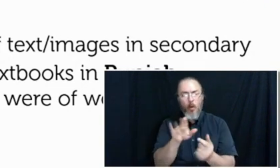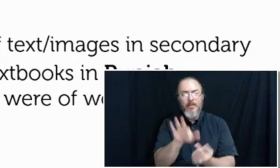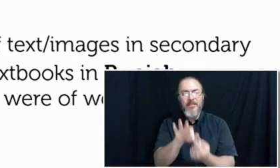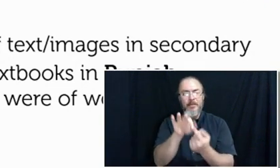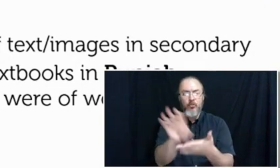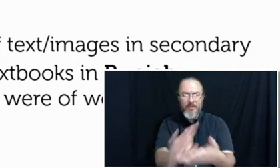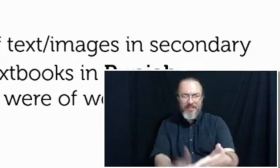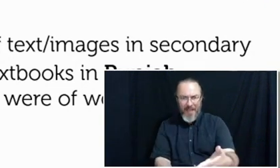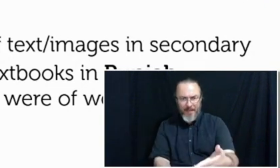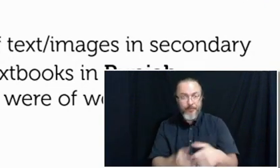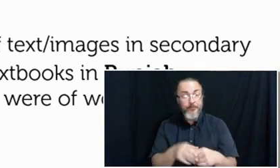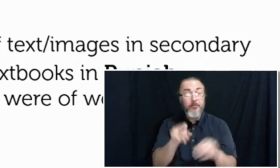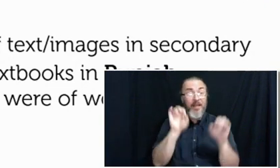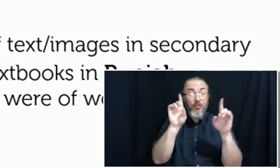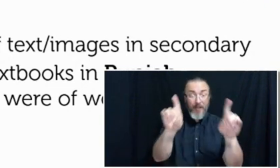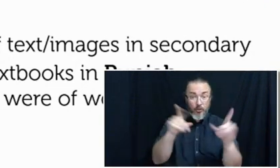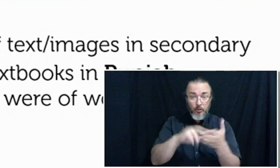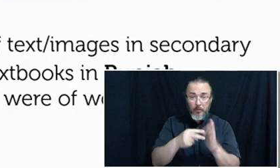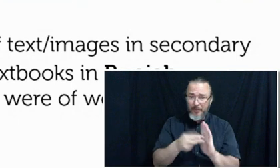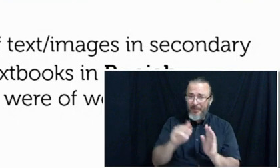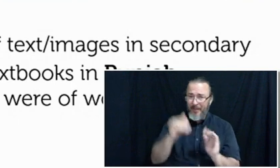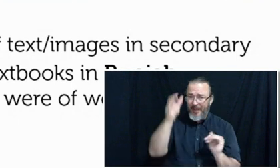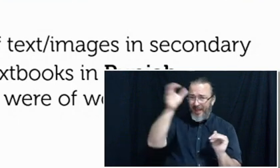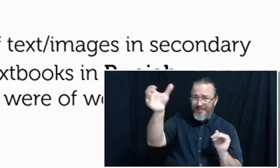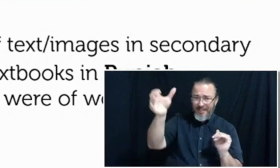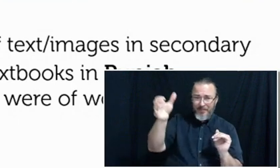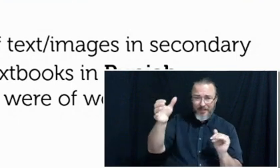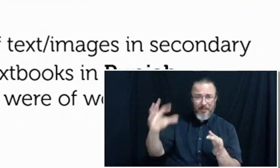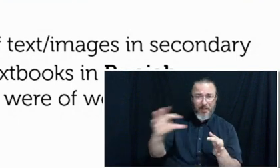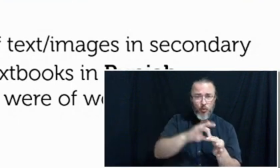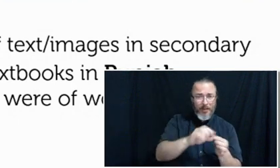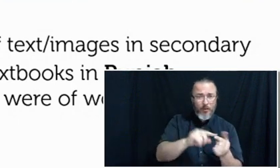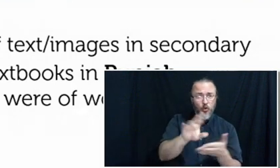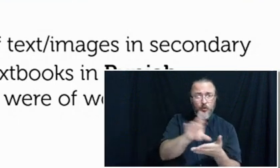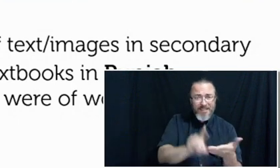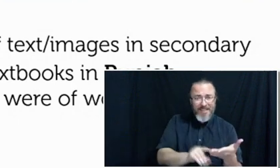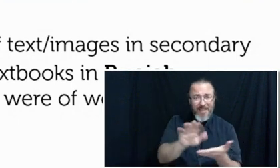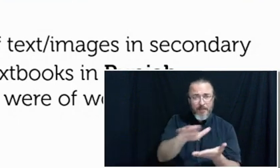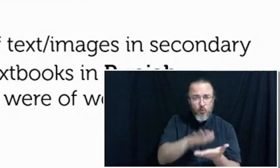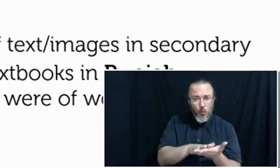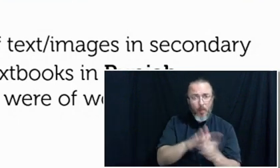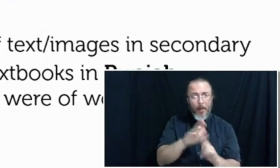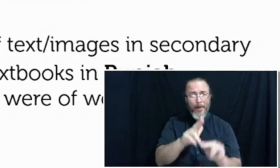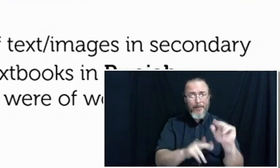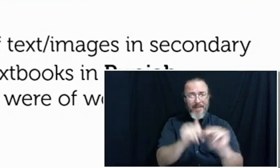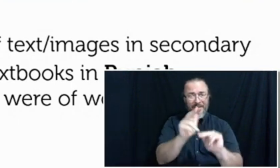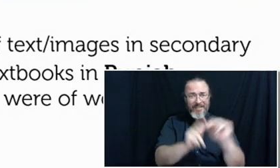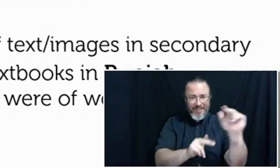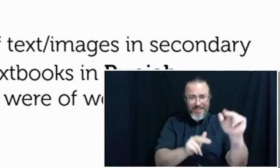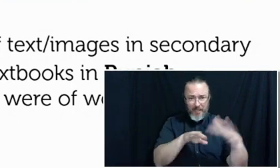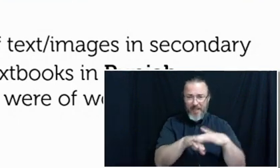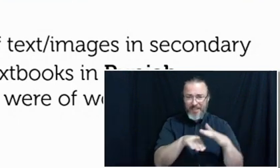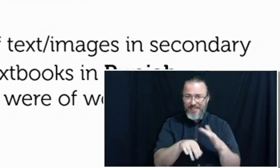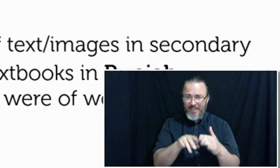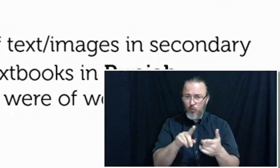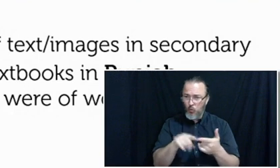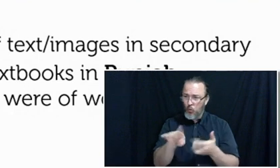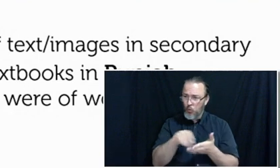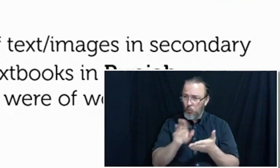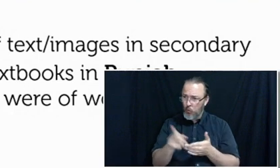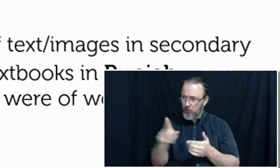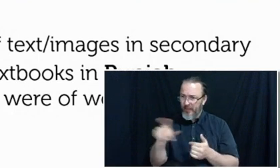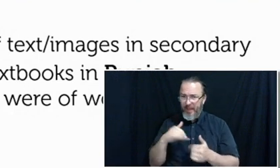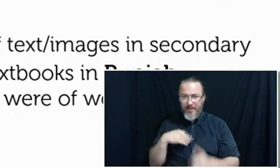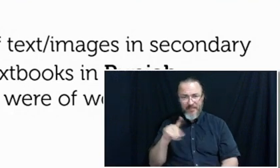conception spécialisée. En éducation, le concept est surtout lié à la conception des bâtiments scolaires pour les rendre accessibles aux apprenants